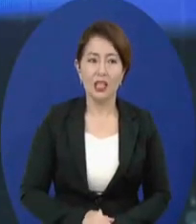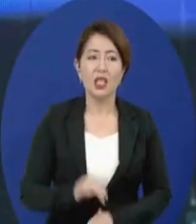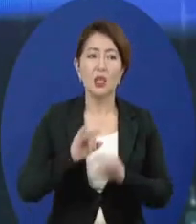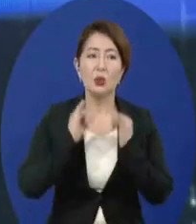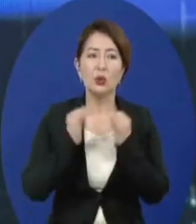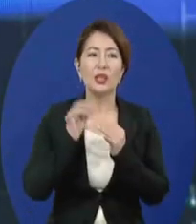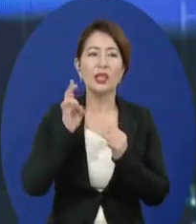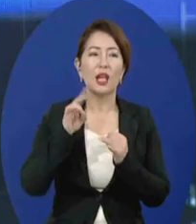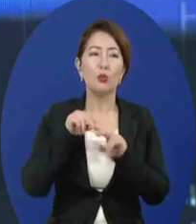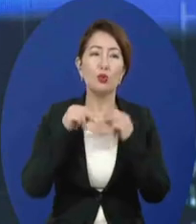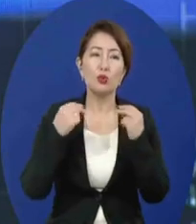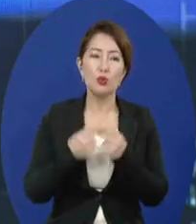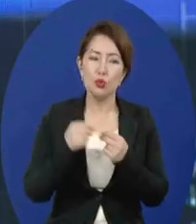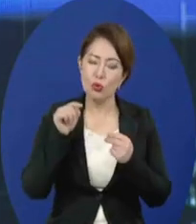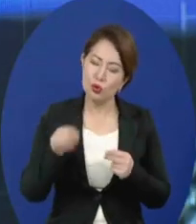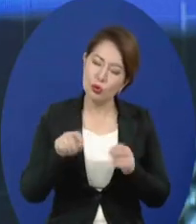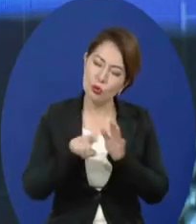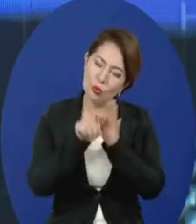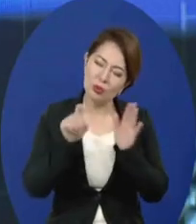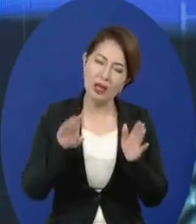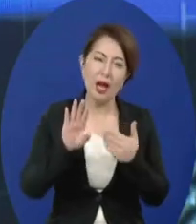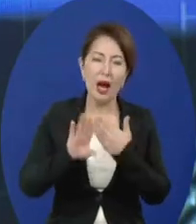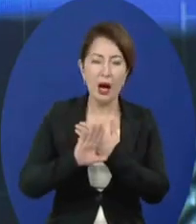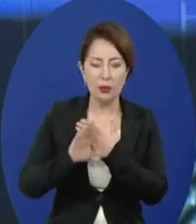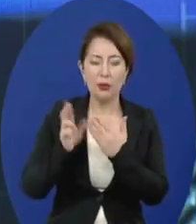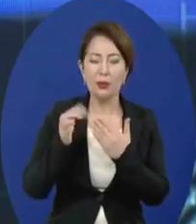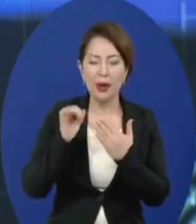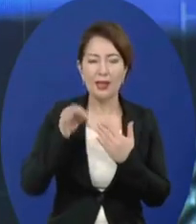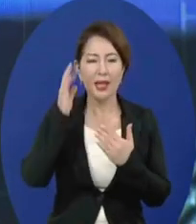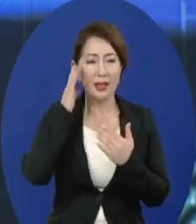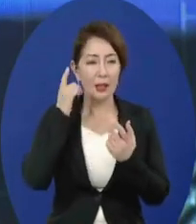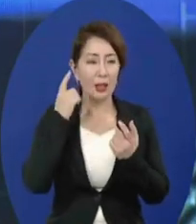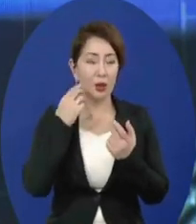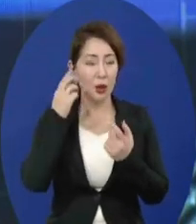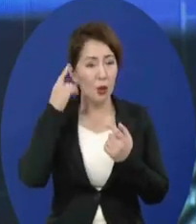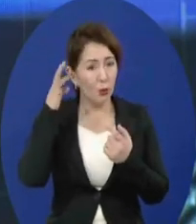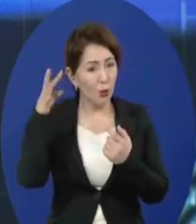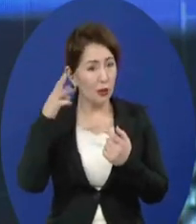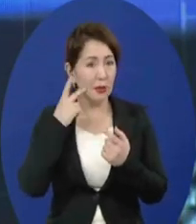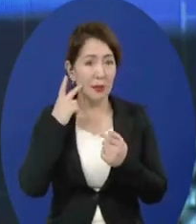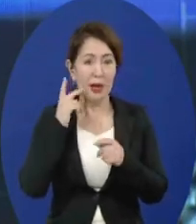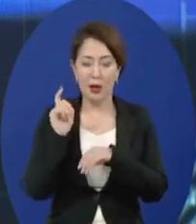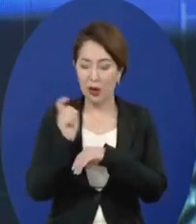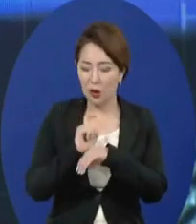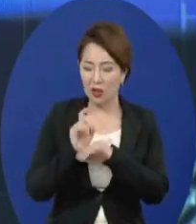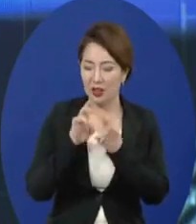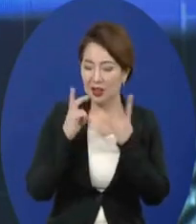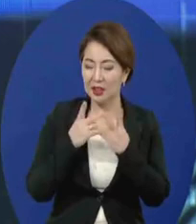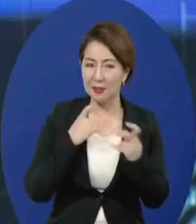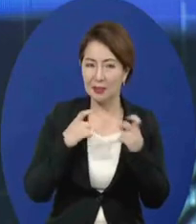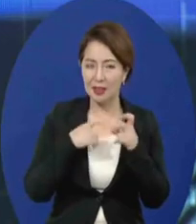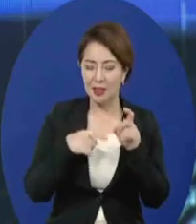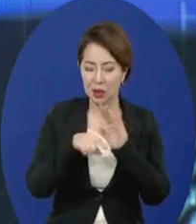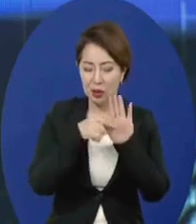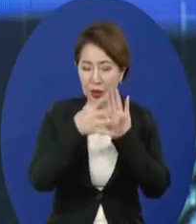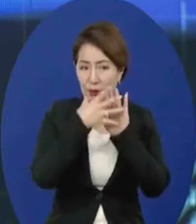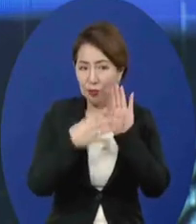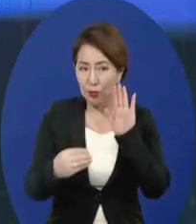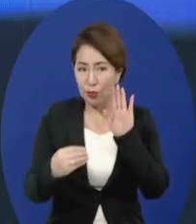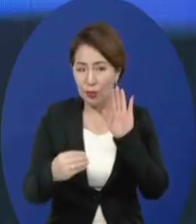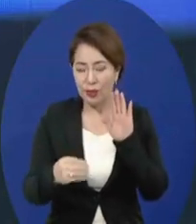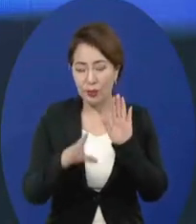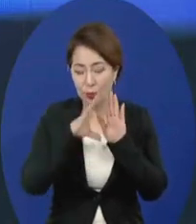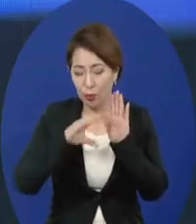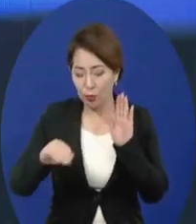Улсын хурлын намрын чуулганы хугацаанд аюулгүй байдал гадаад бодлогын байнгын хороо цар тахлаа сэргийлэх, нийгэм эдийн засагт үзүүлэх сөрөг нөлөөллийг бууруулах